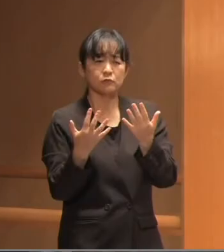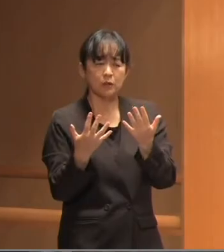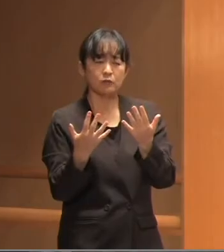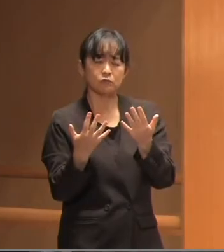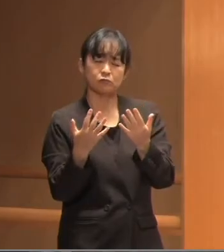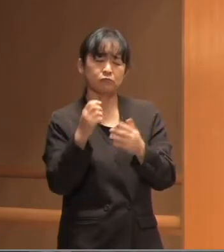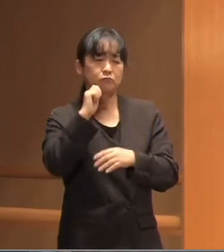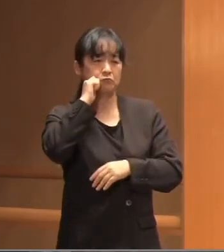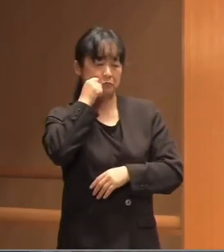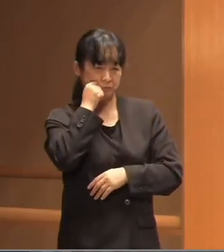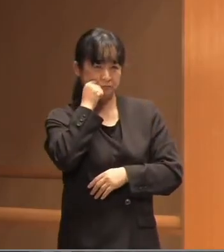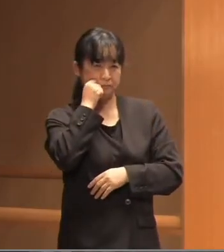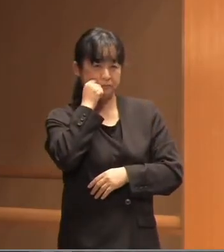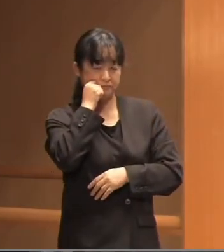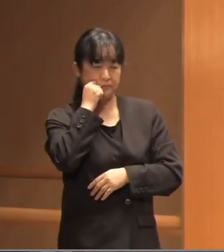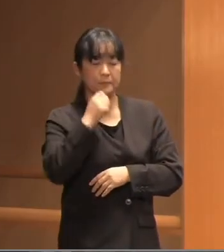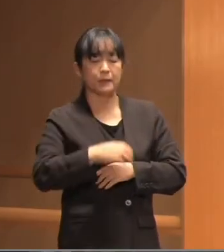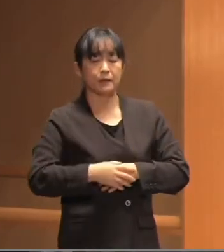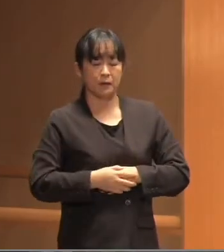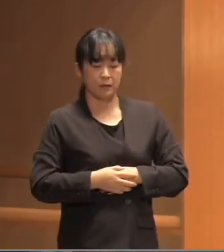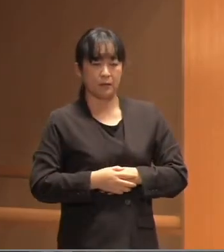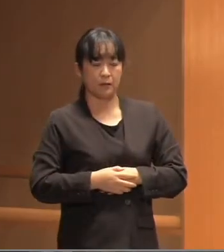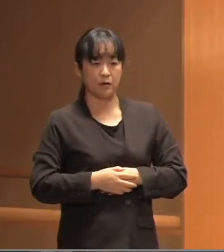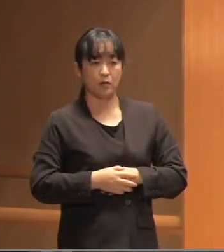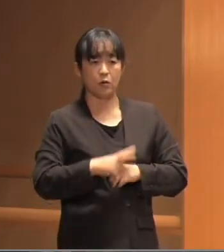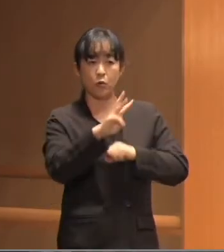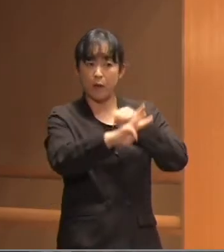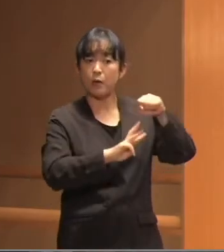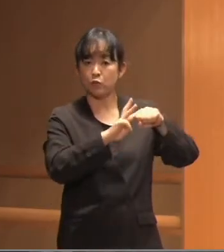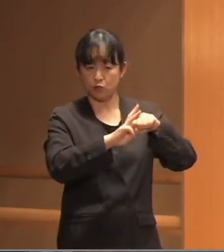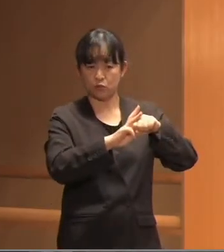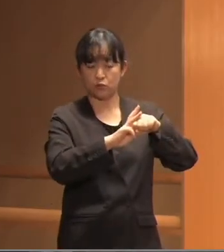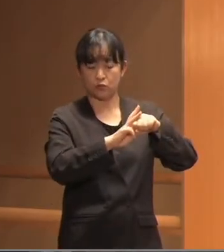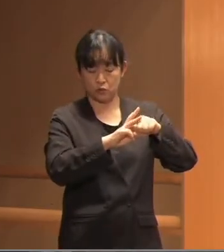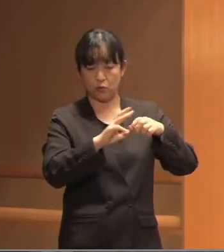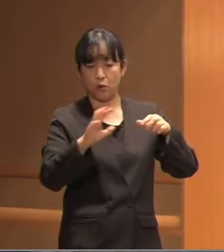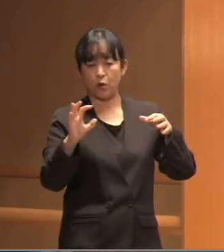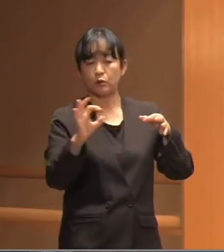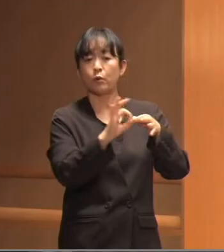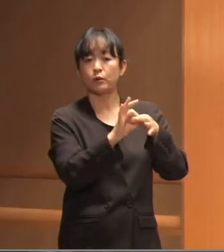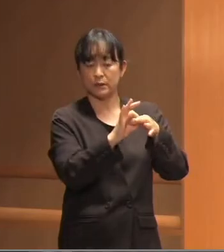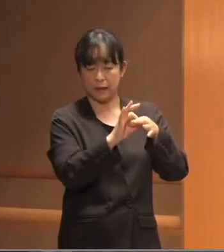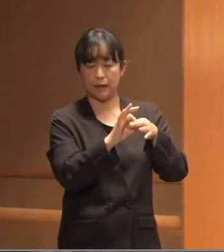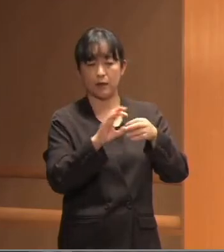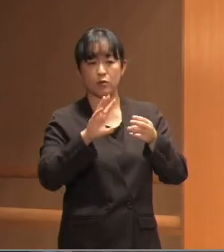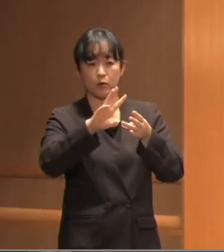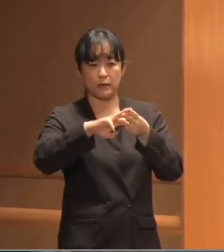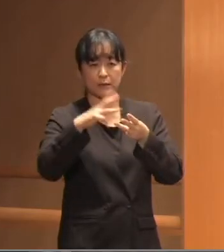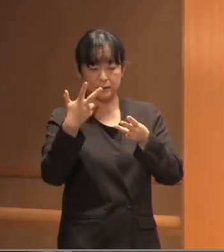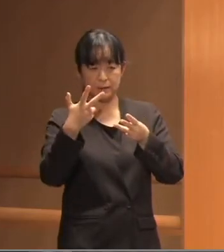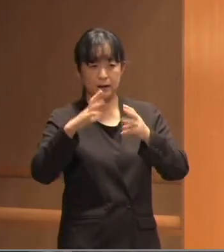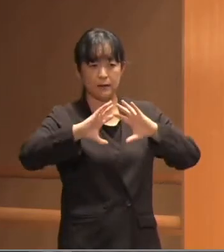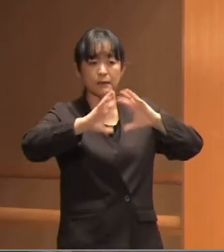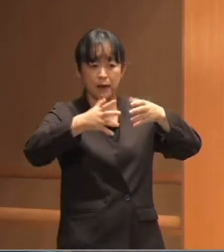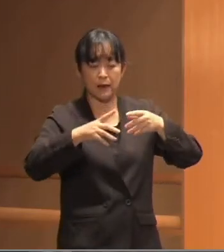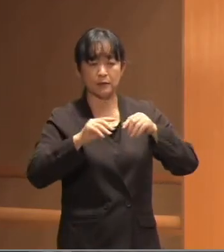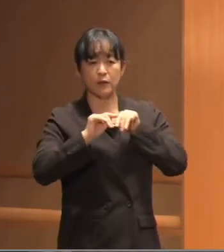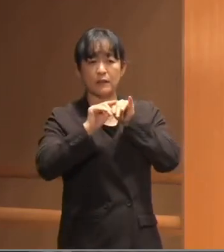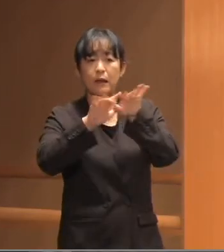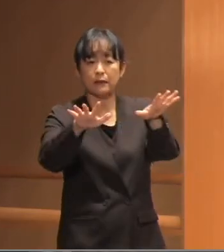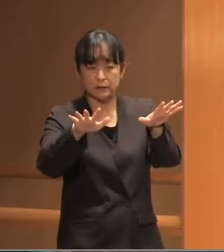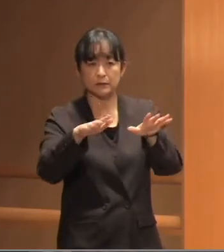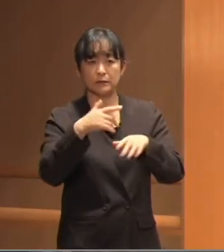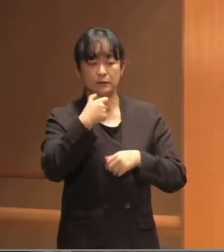形ではなく、ウェブを通して豊田市から世界に向けて発信してまいります